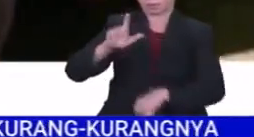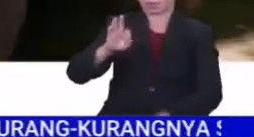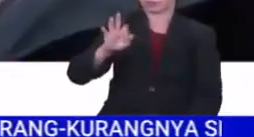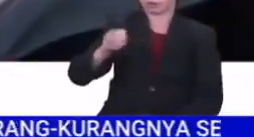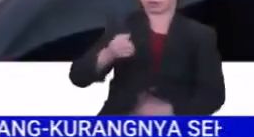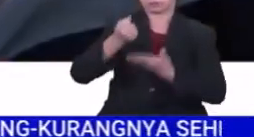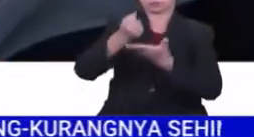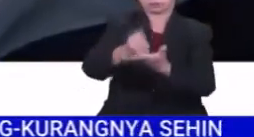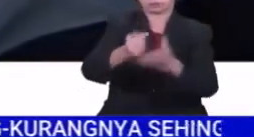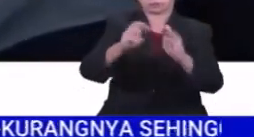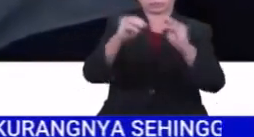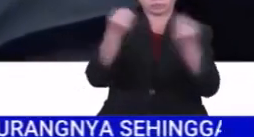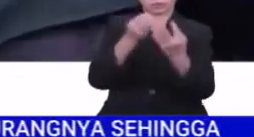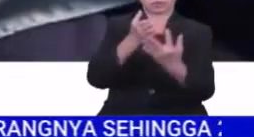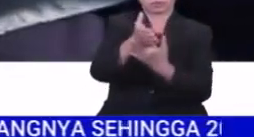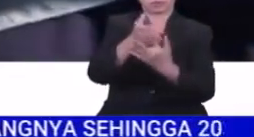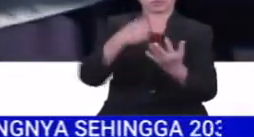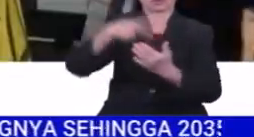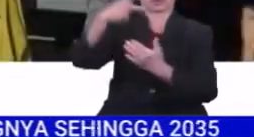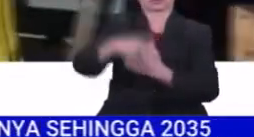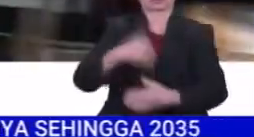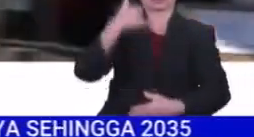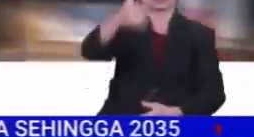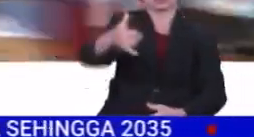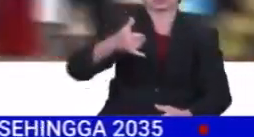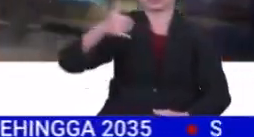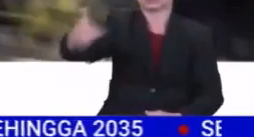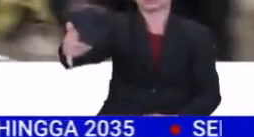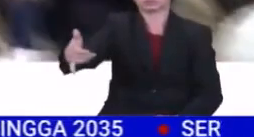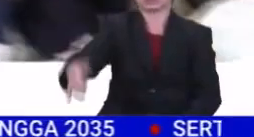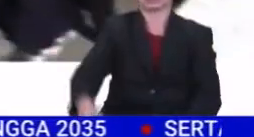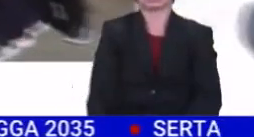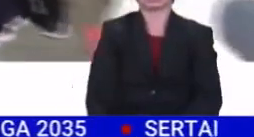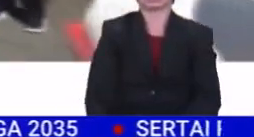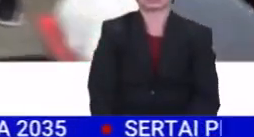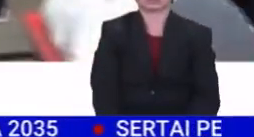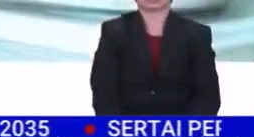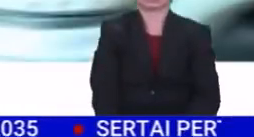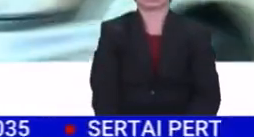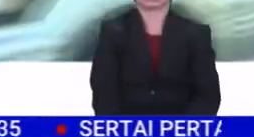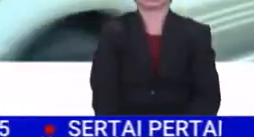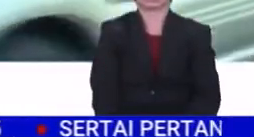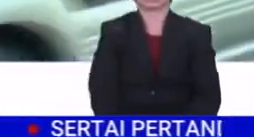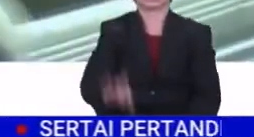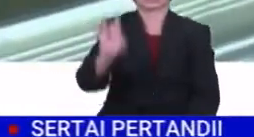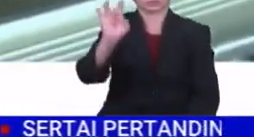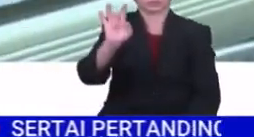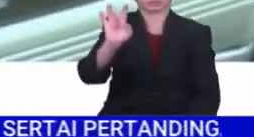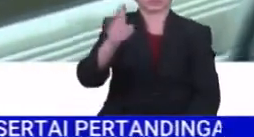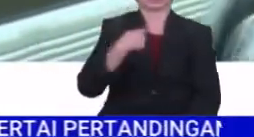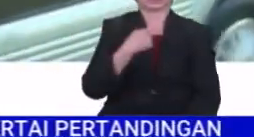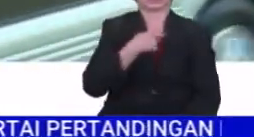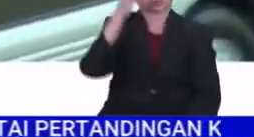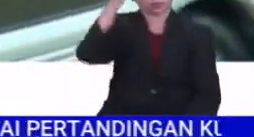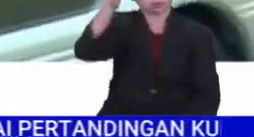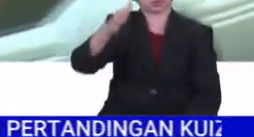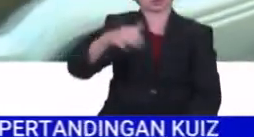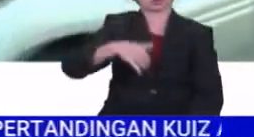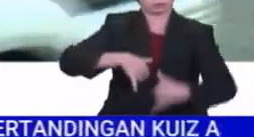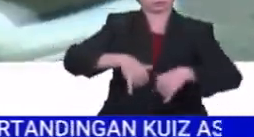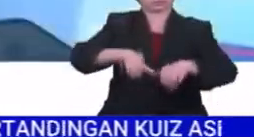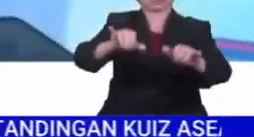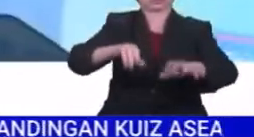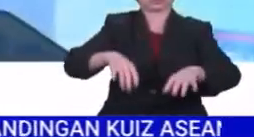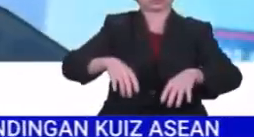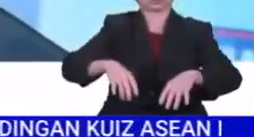hanya membantu masyarakat menyusi program jelajah tersebut Hai Bisa Allah kami agana teruslah